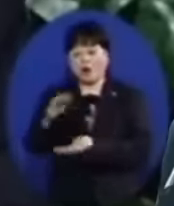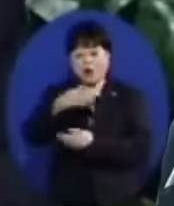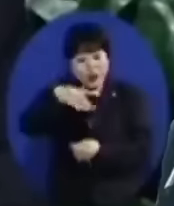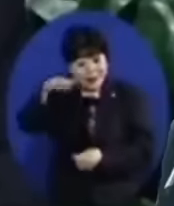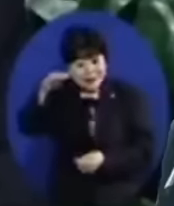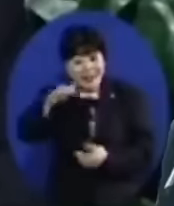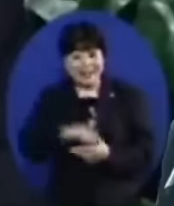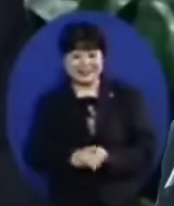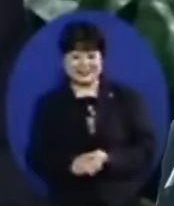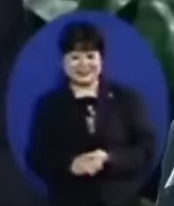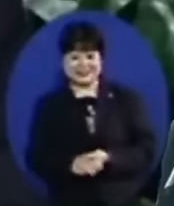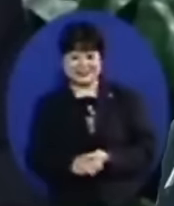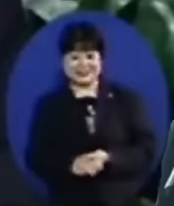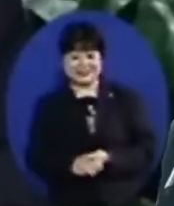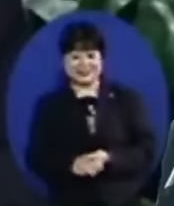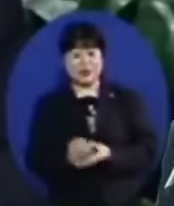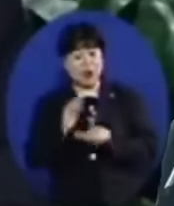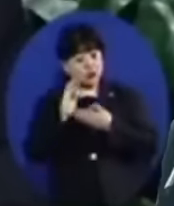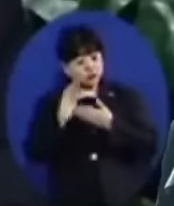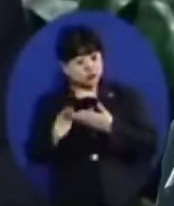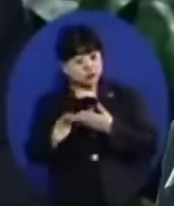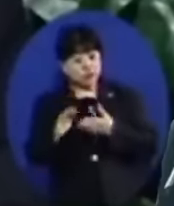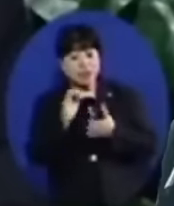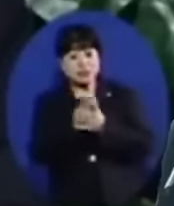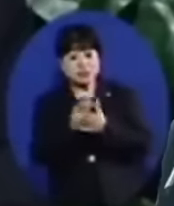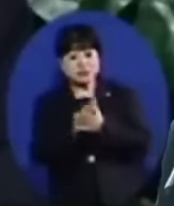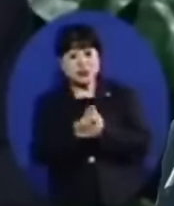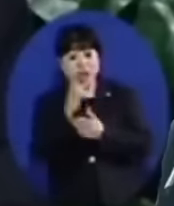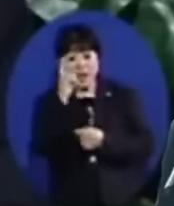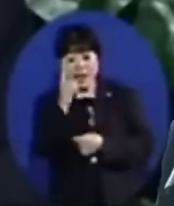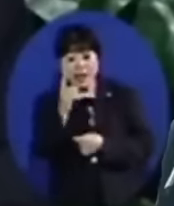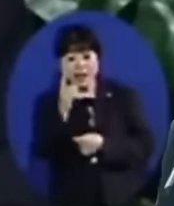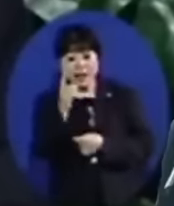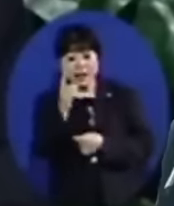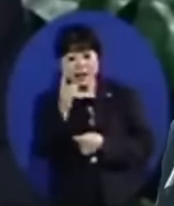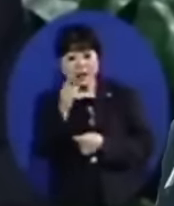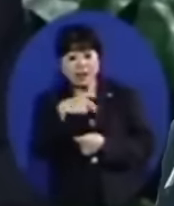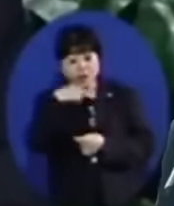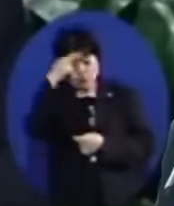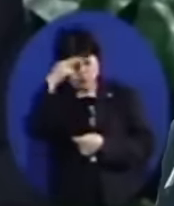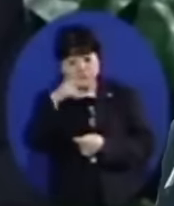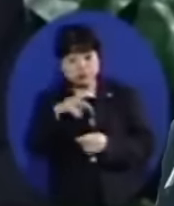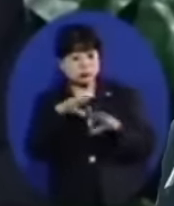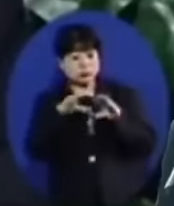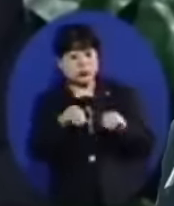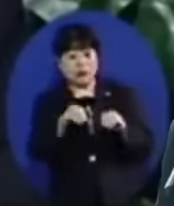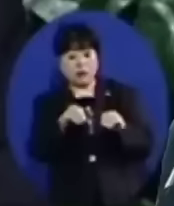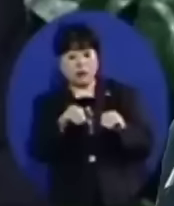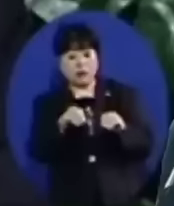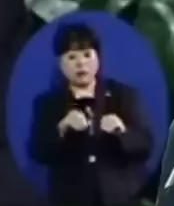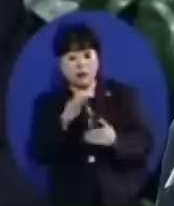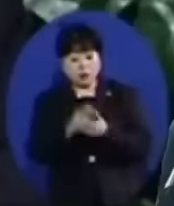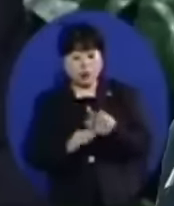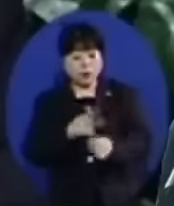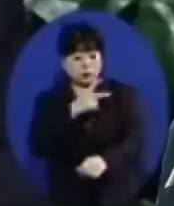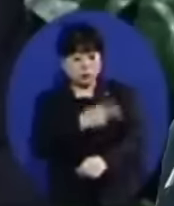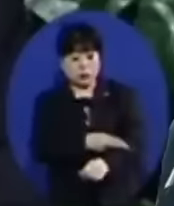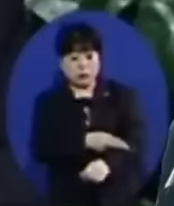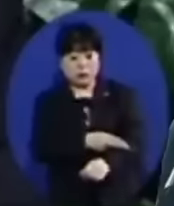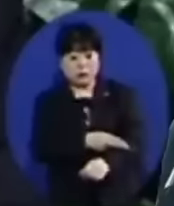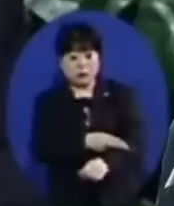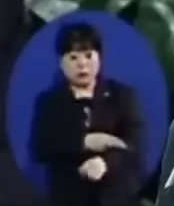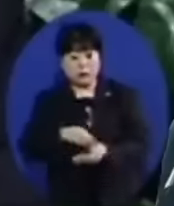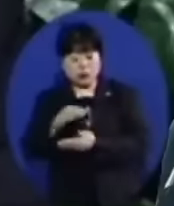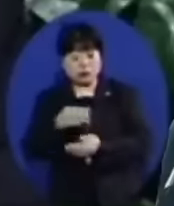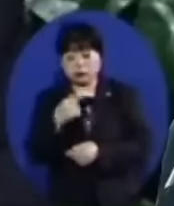놀러다니는데 얼마 있다가 한 친구가 술도 먹지 않고 도박도 하지 않고